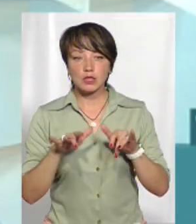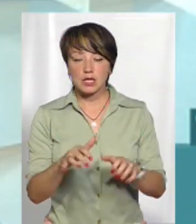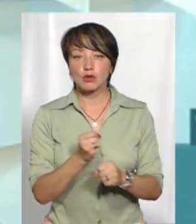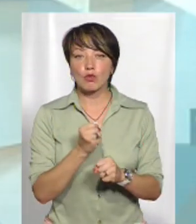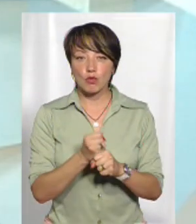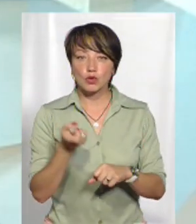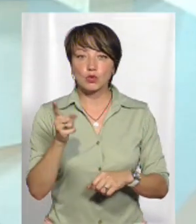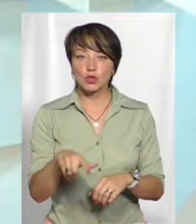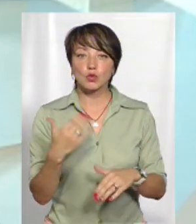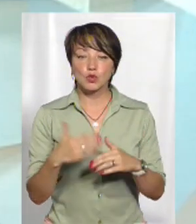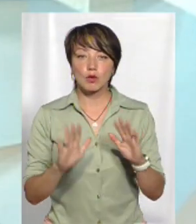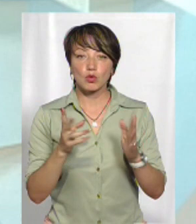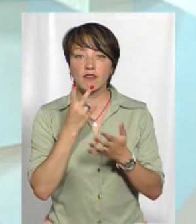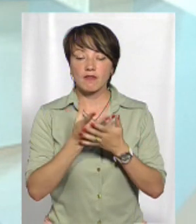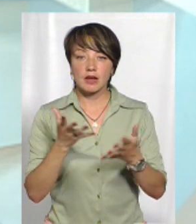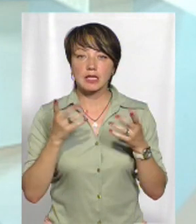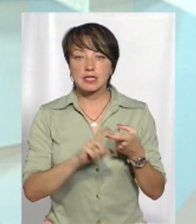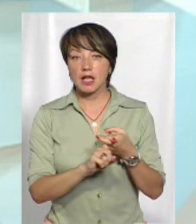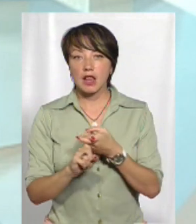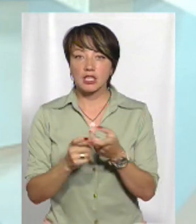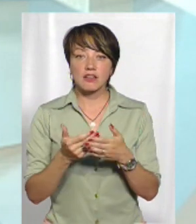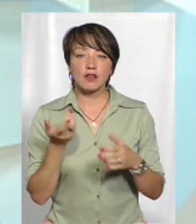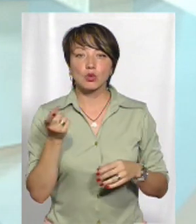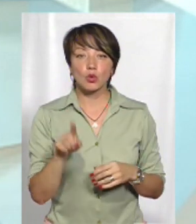процесі роботи, тоді вже буде видно. Ну і залежить від того,